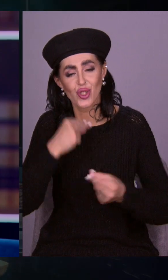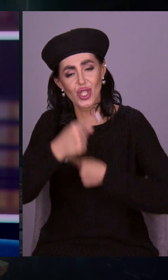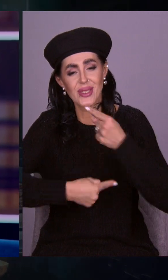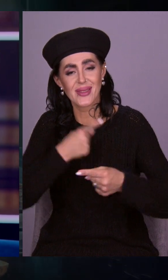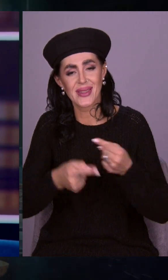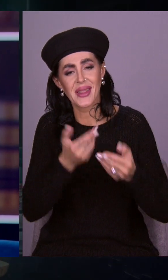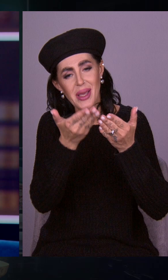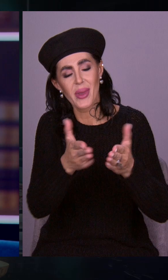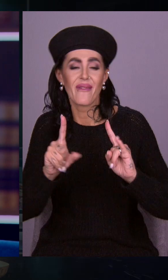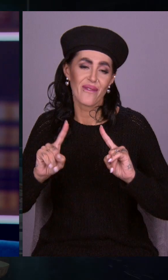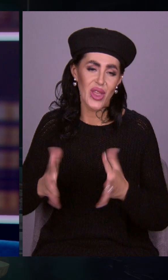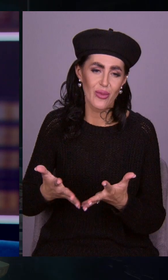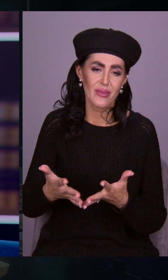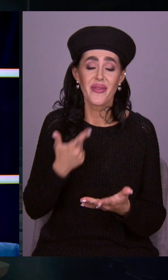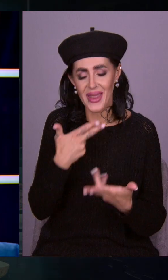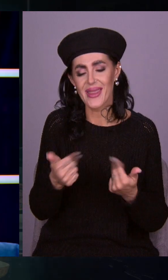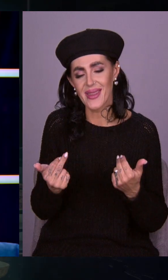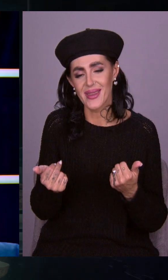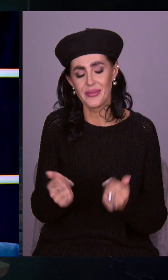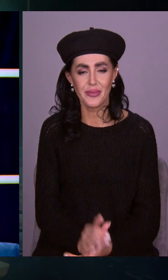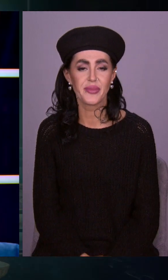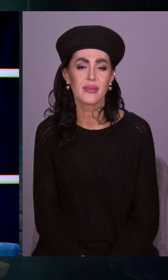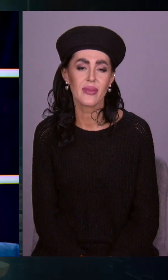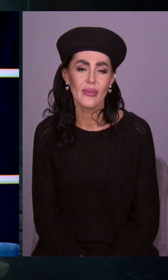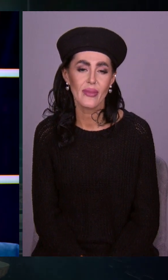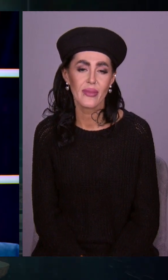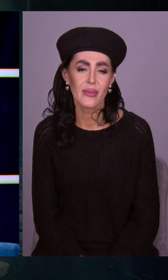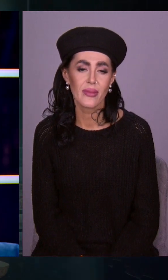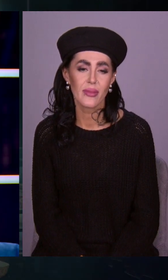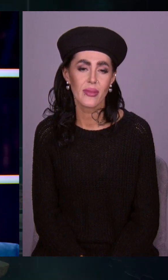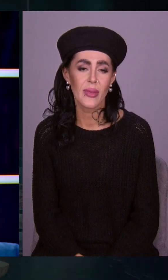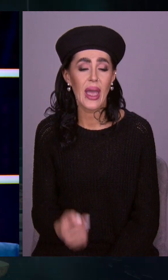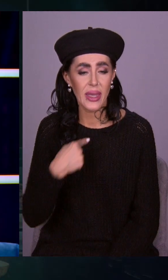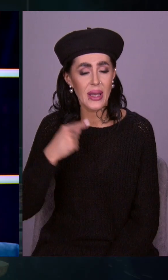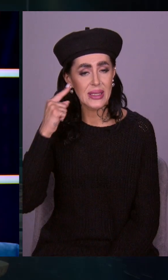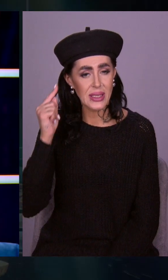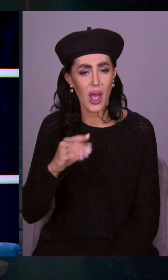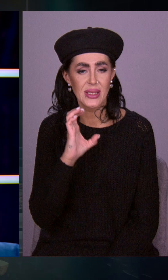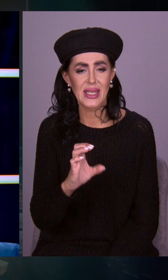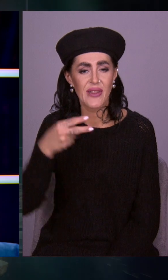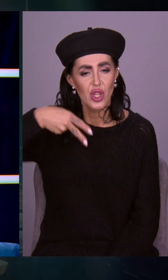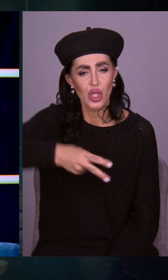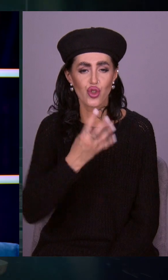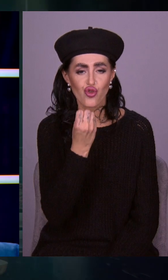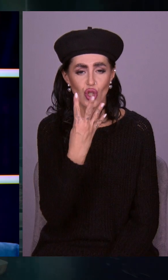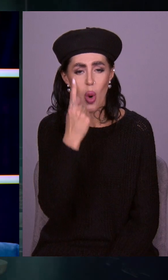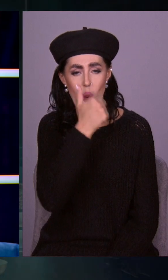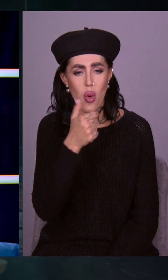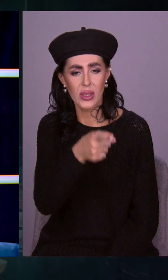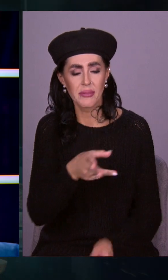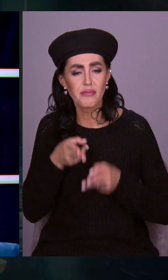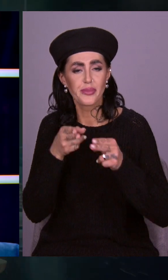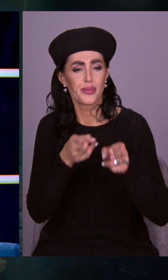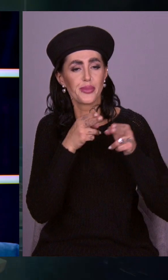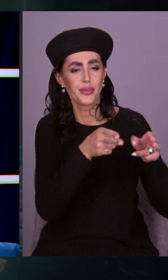це станеться. Якось, дай Боже. Да. Я знаю, що ти з 2014 року їздила на фронт зі своїми